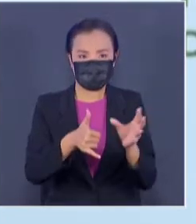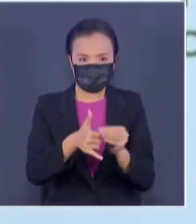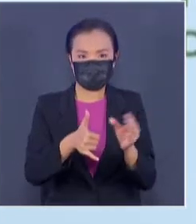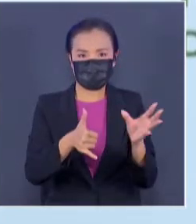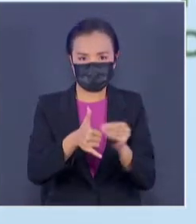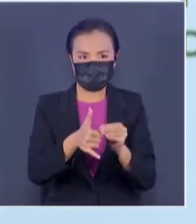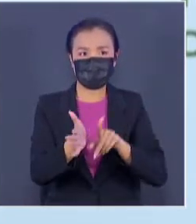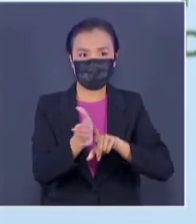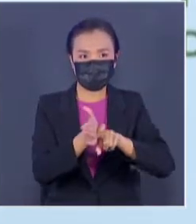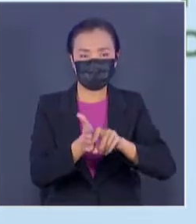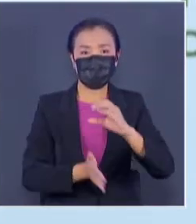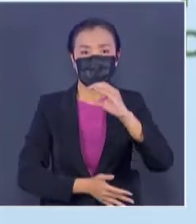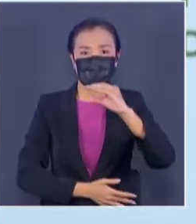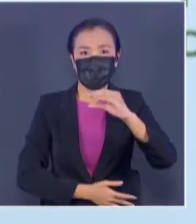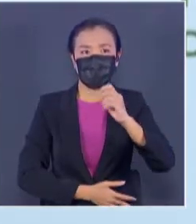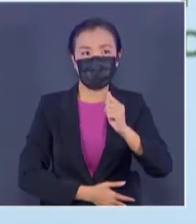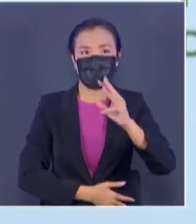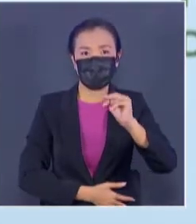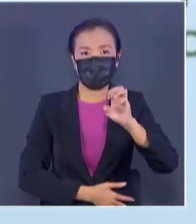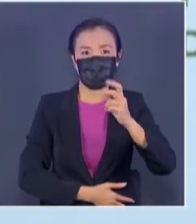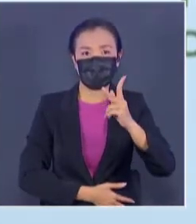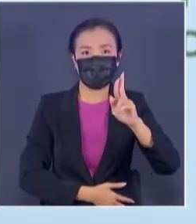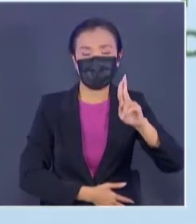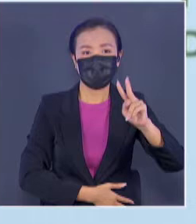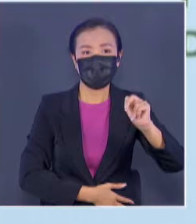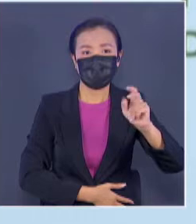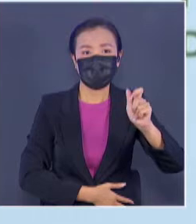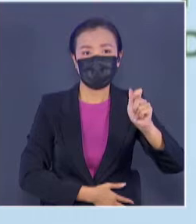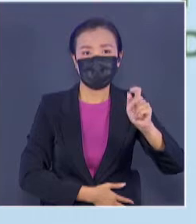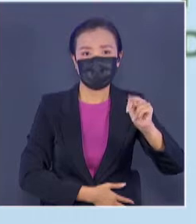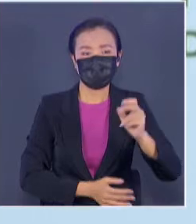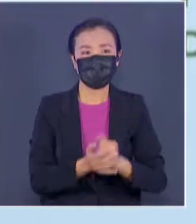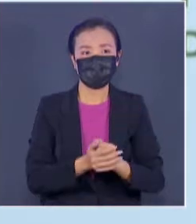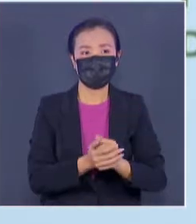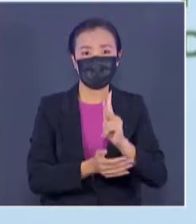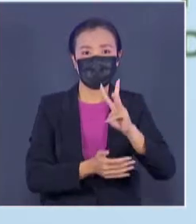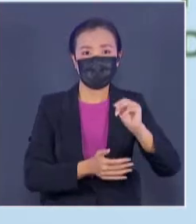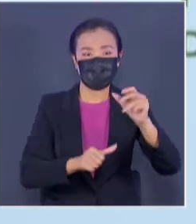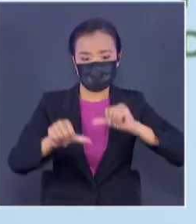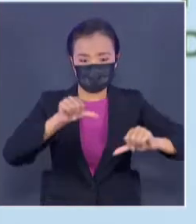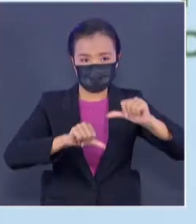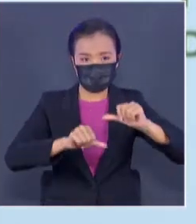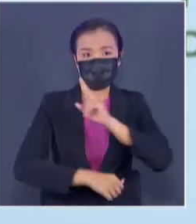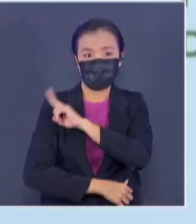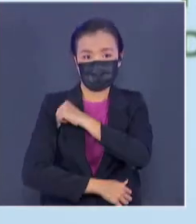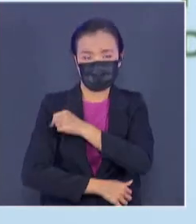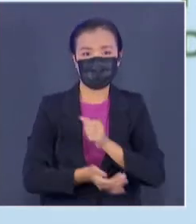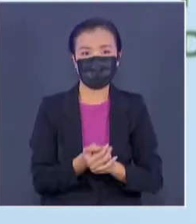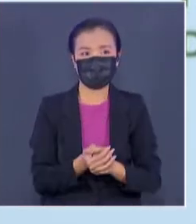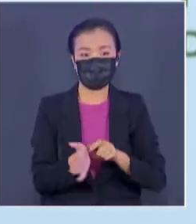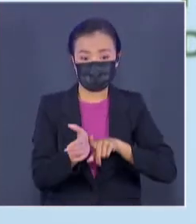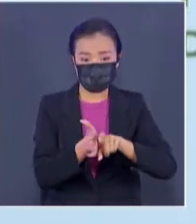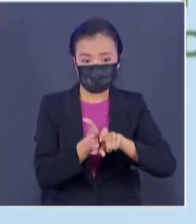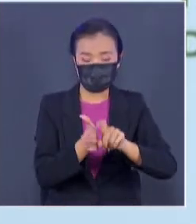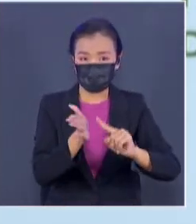ว่าเป็นวิเชียวไมโครนครับ กรณีที่กรมวิทยาศาสตร์การแพทย์แถลงเนี่ยพูดถึงการตรวจหาเชื้อที่